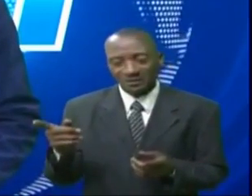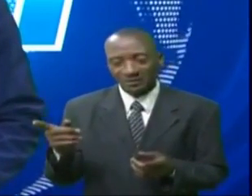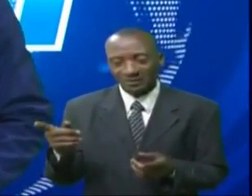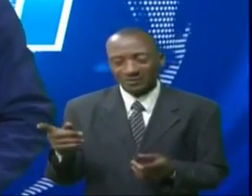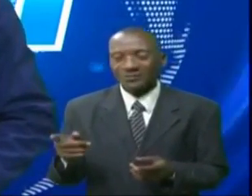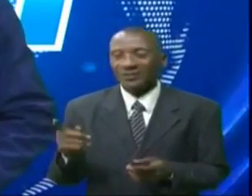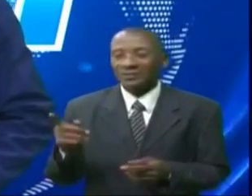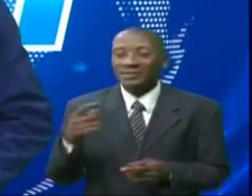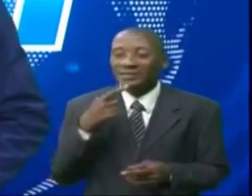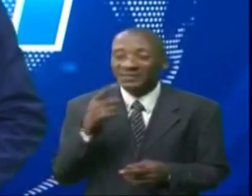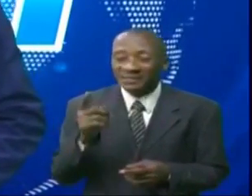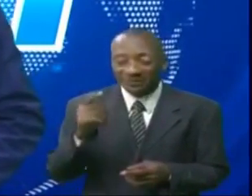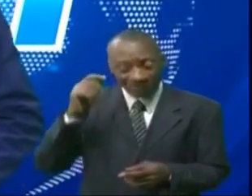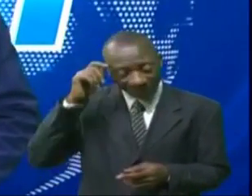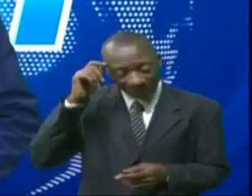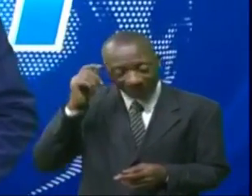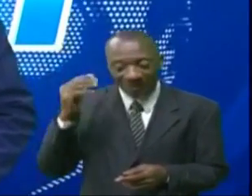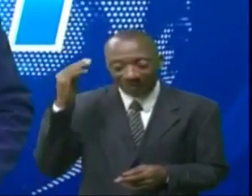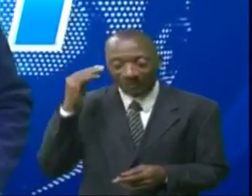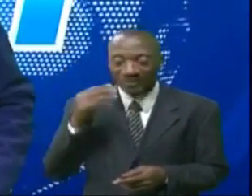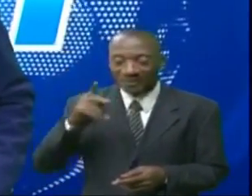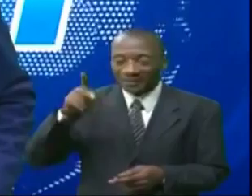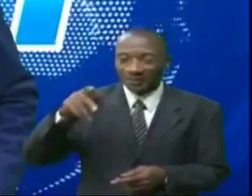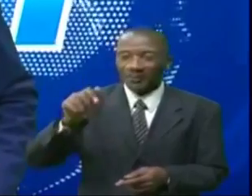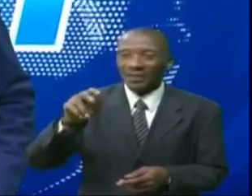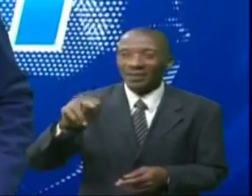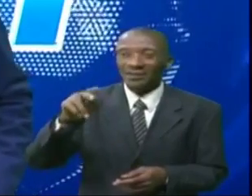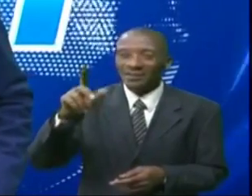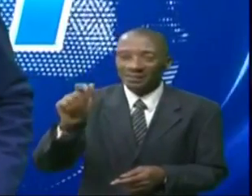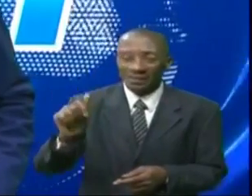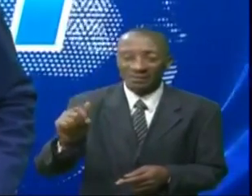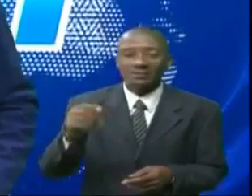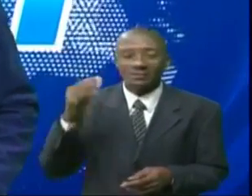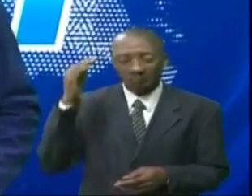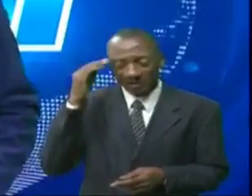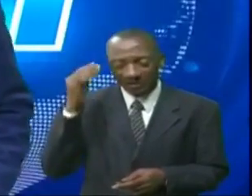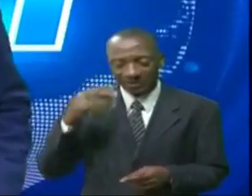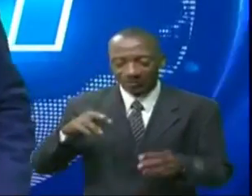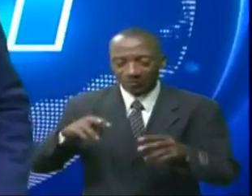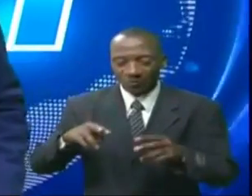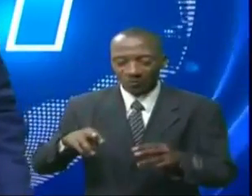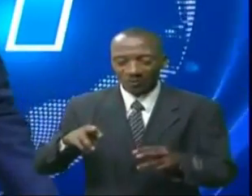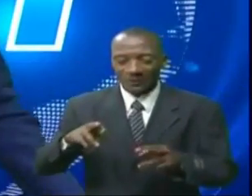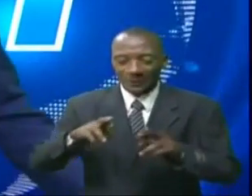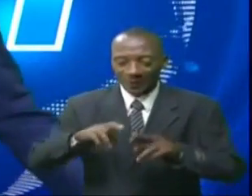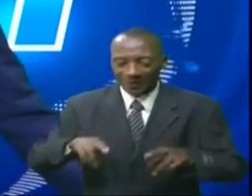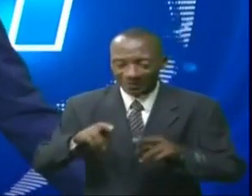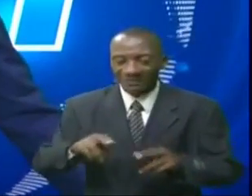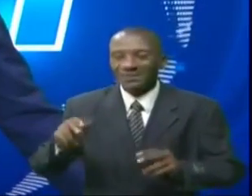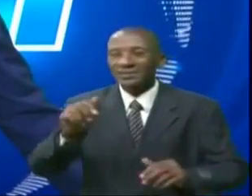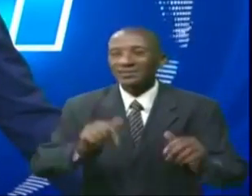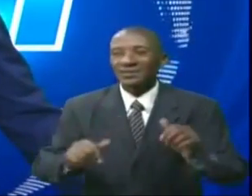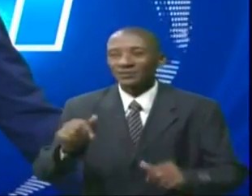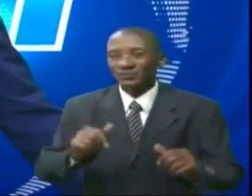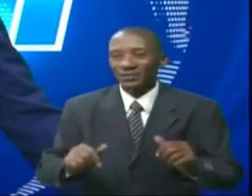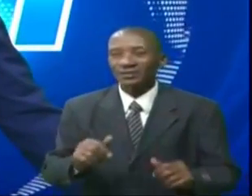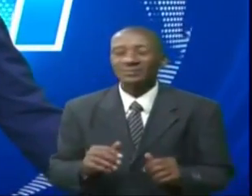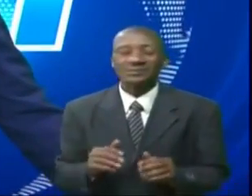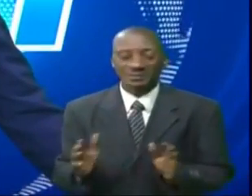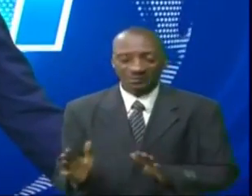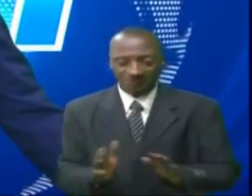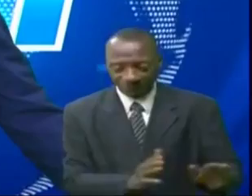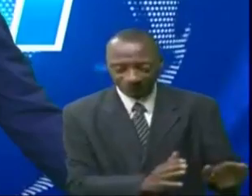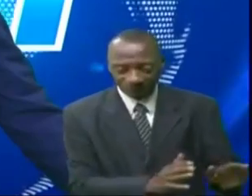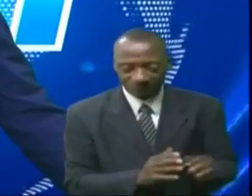Recherche scientifique, comme annoncé tantôt. Allez, j'en reviens sur ce que je dis au sommaire. Le PAM alerte. Plus de 25